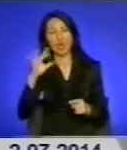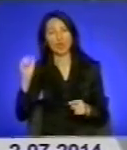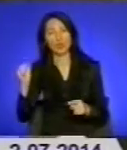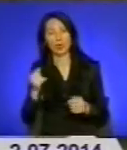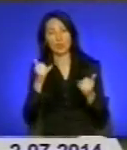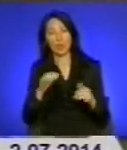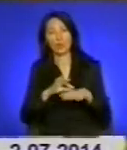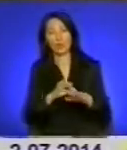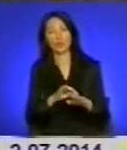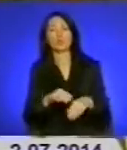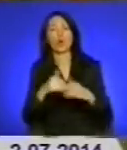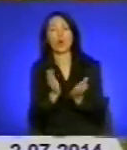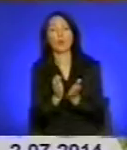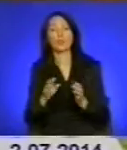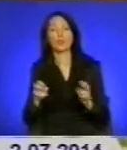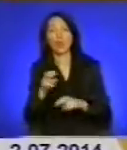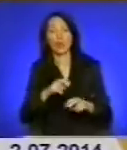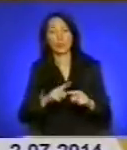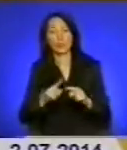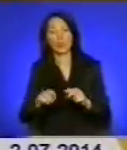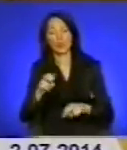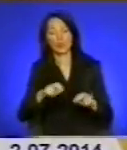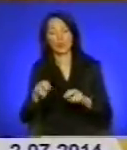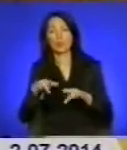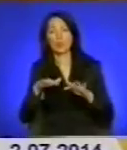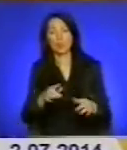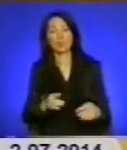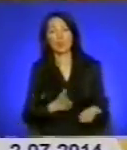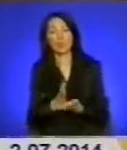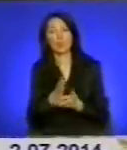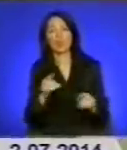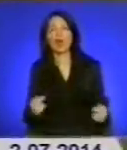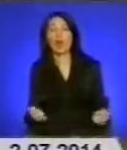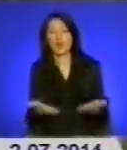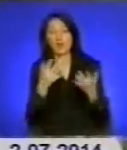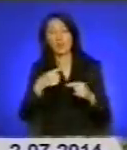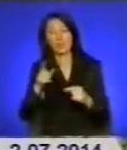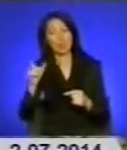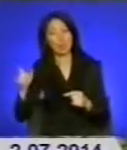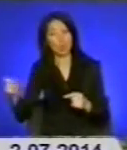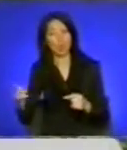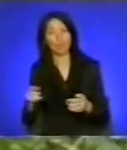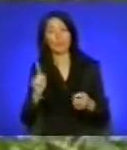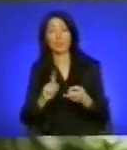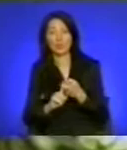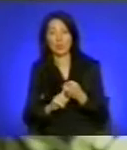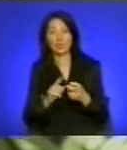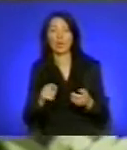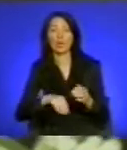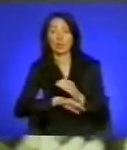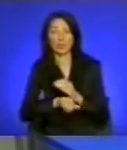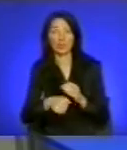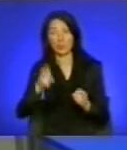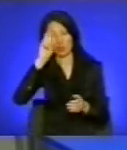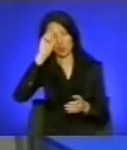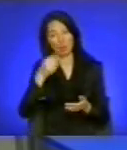проводиться комплекс оперативно-розшукових заходів спрямованих на встановлення інших осіб причетних до розкрадання державних коштів